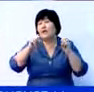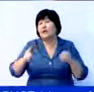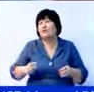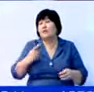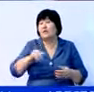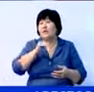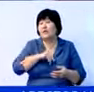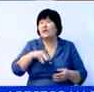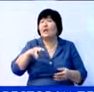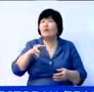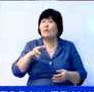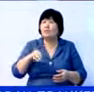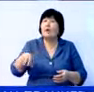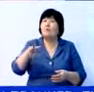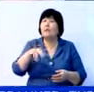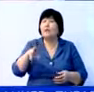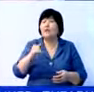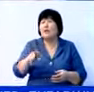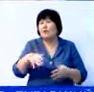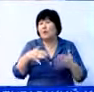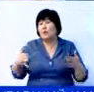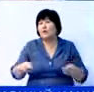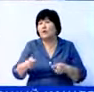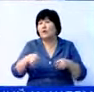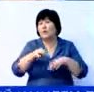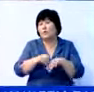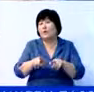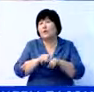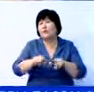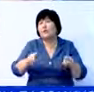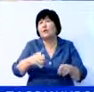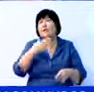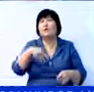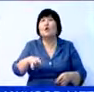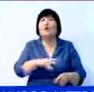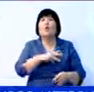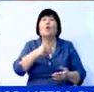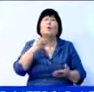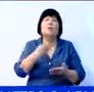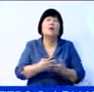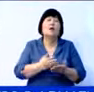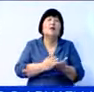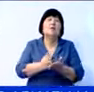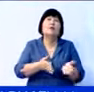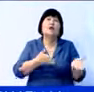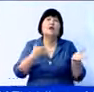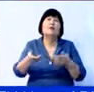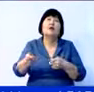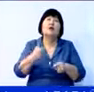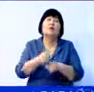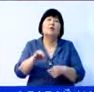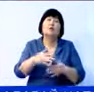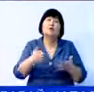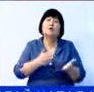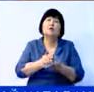в области масс-медиа. Под его руководством ведется большая работа по пропаганде национальных духовных ценностей. В ходе приема аким области отметил большую